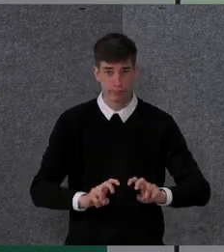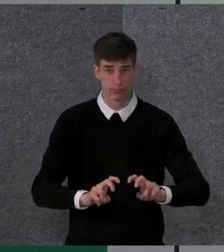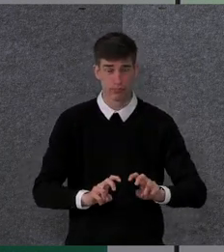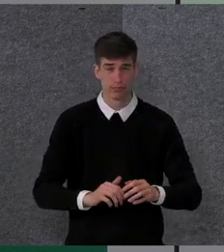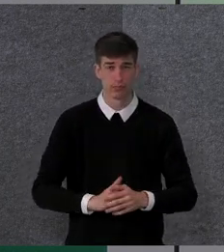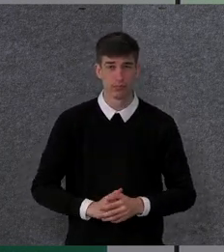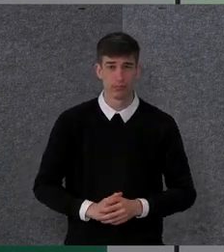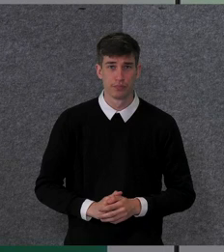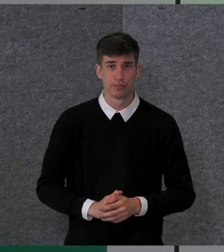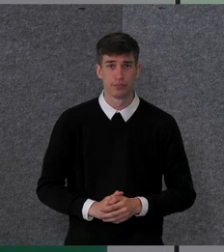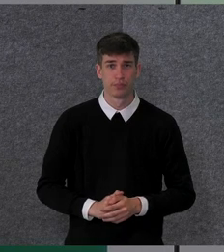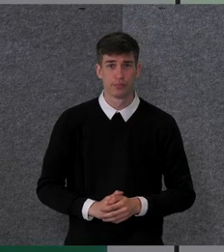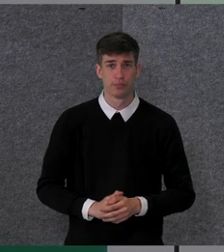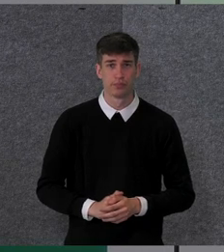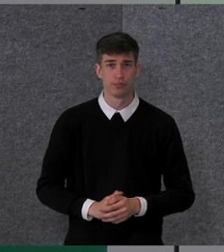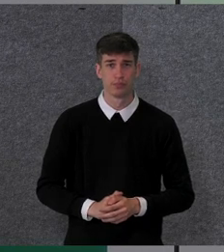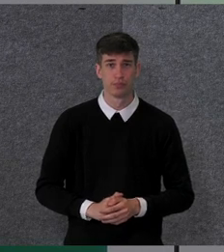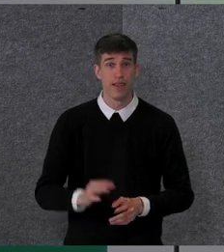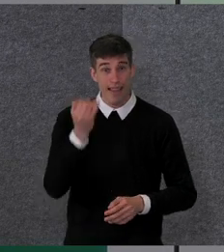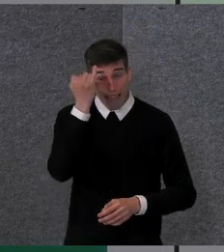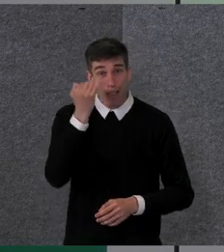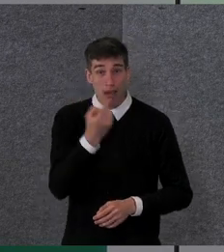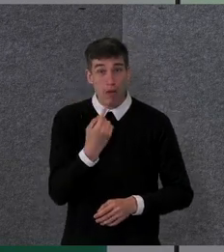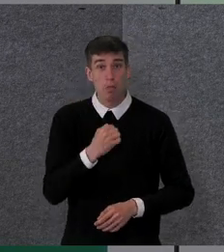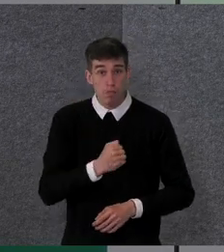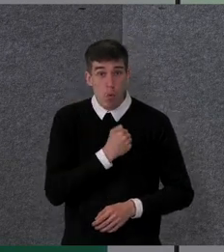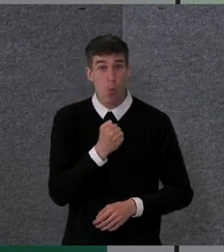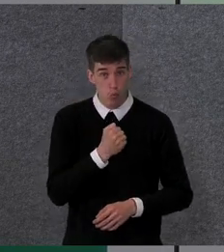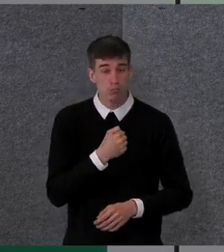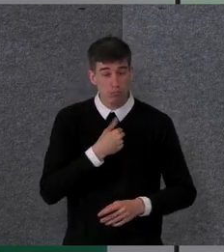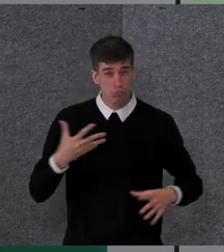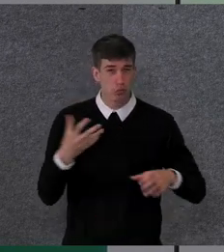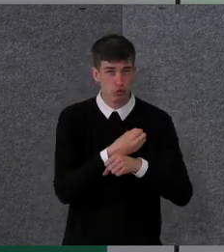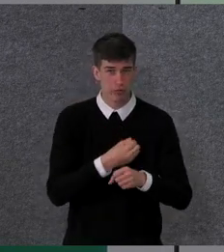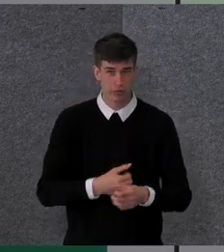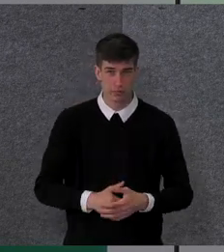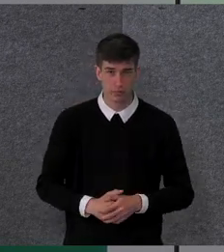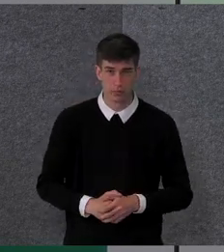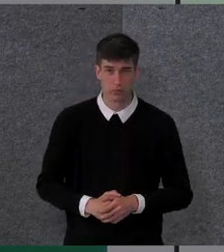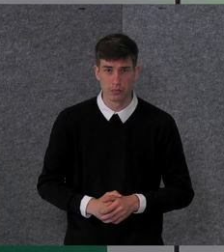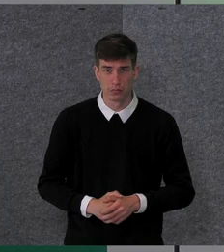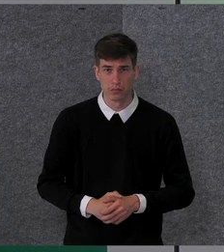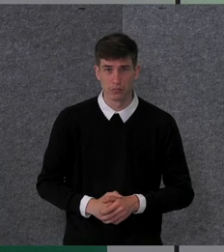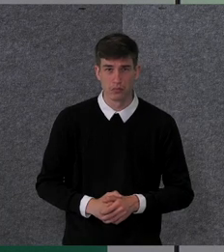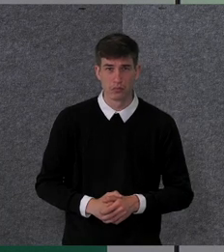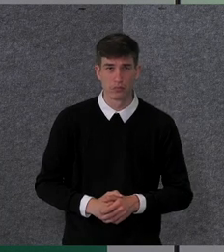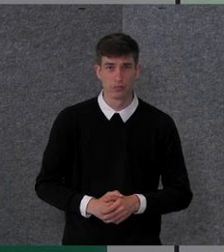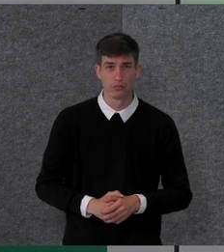davon überzeugt, dass wir die Ideen und den Mut haben, um diesen Wandel zu schaffen. Denn wir haben nicht nur die